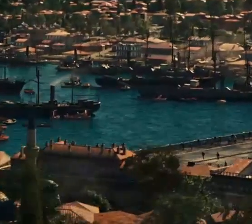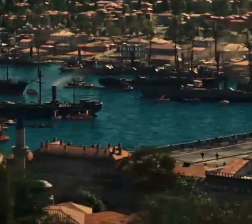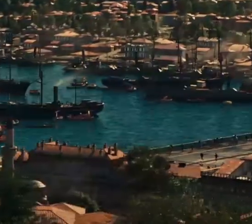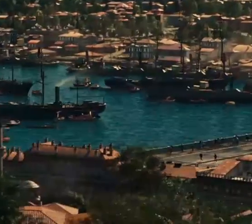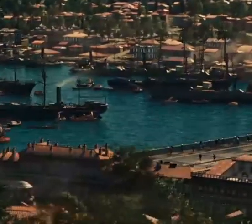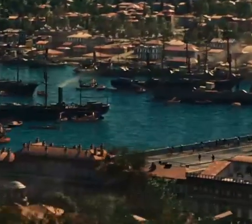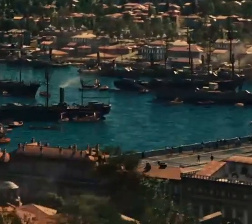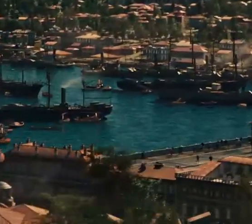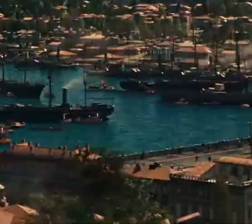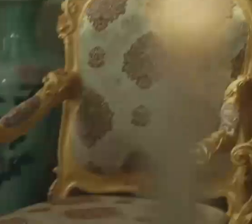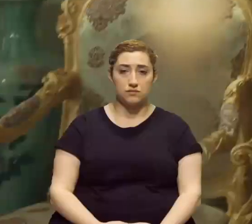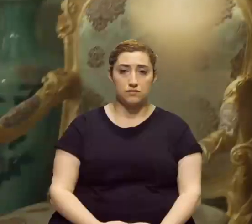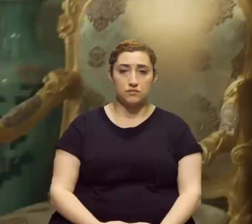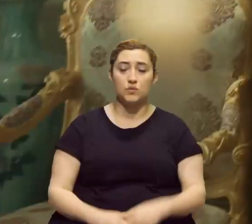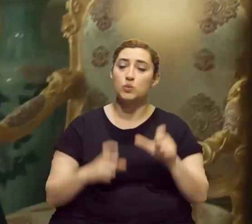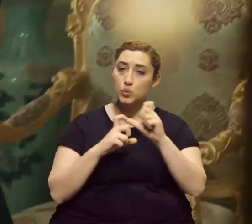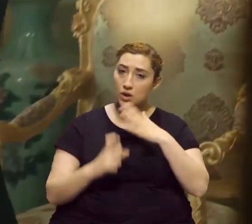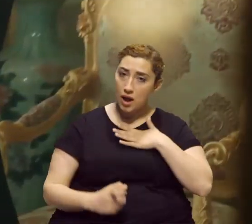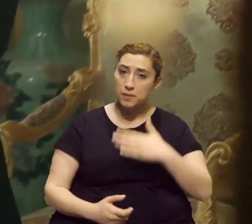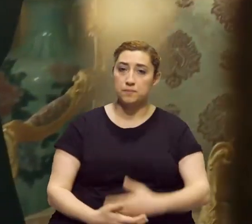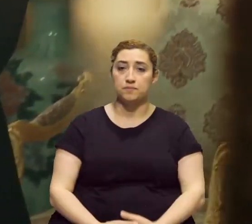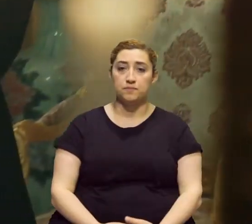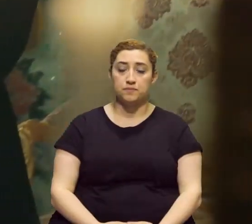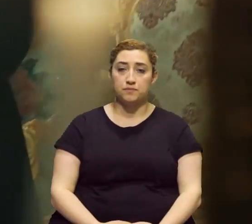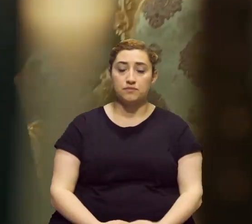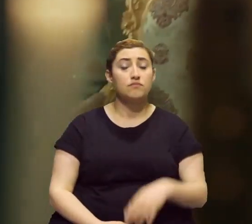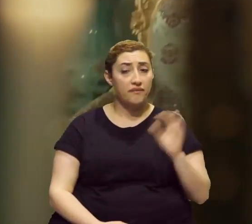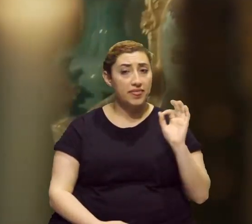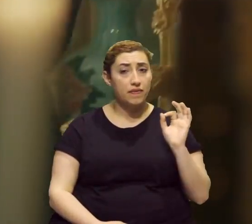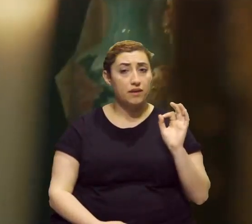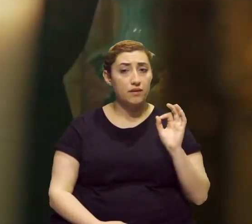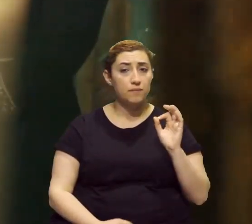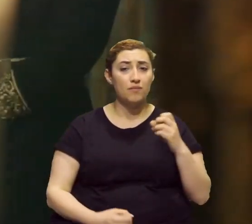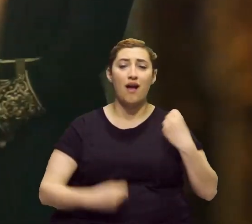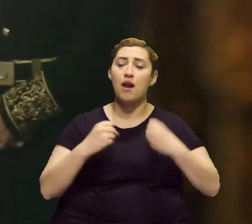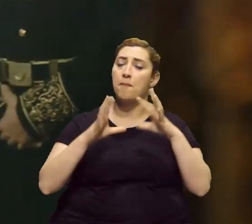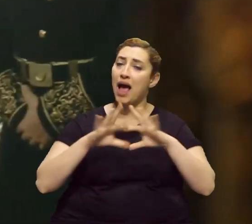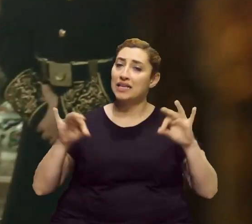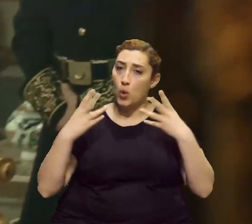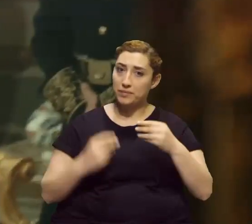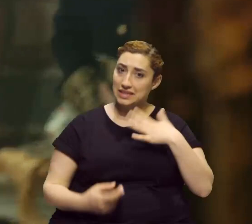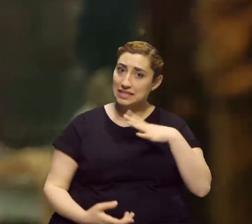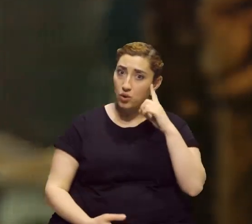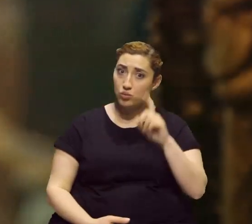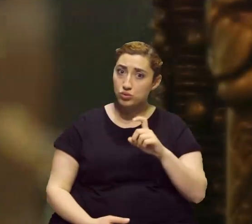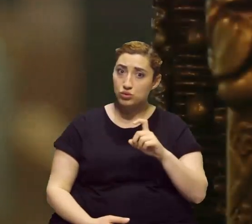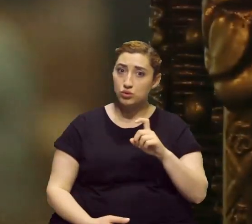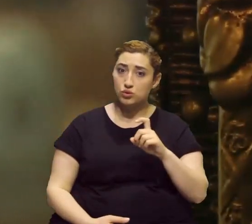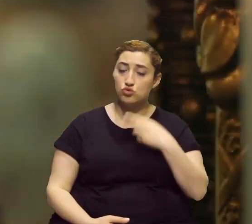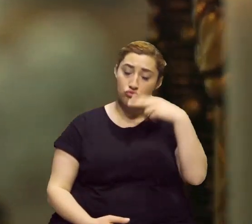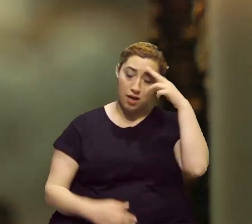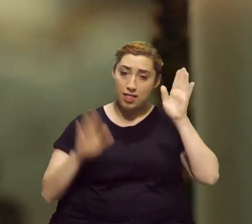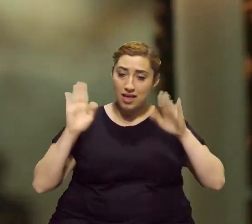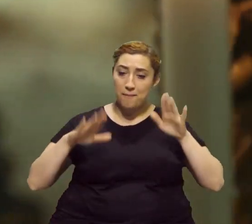Kabul odası. Sultanım. Evet. Arabanızı hazırlatmamı ister misiniz?